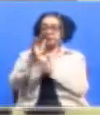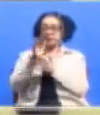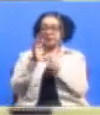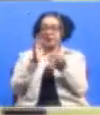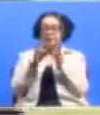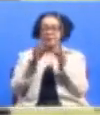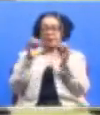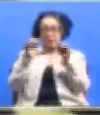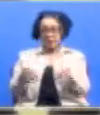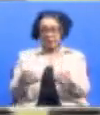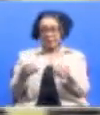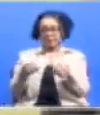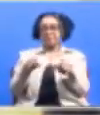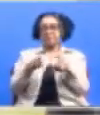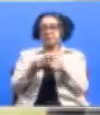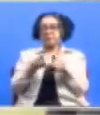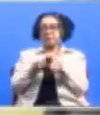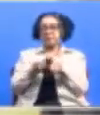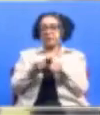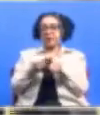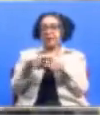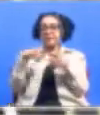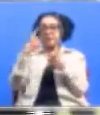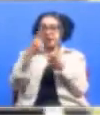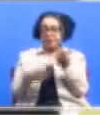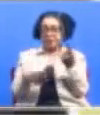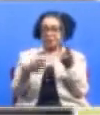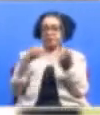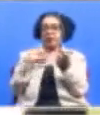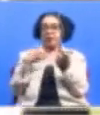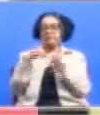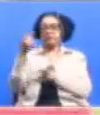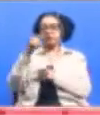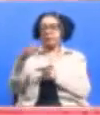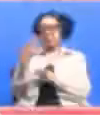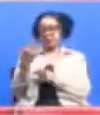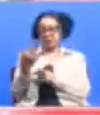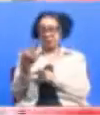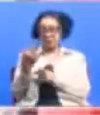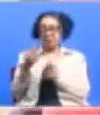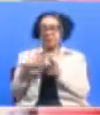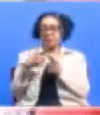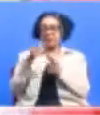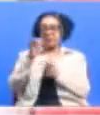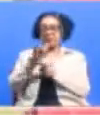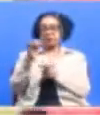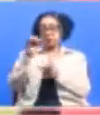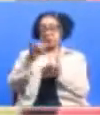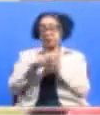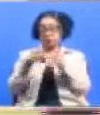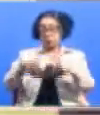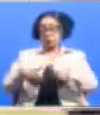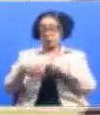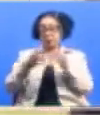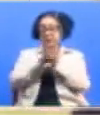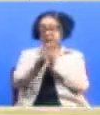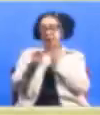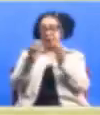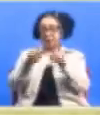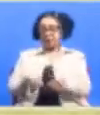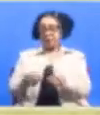wanaweza angalau kwa mwaka walete kama tournament tatu hivi, ndio vijana talent wa